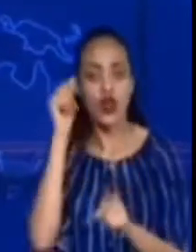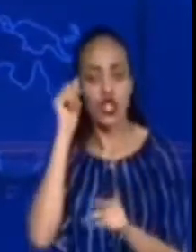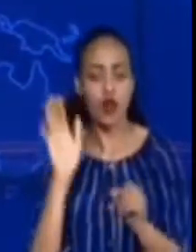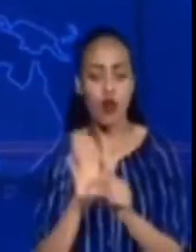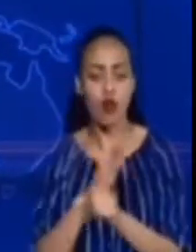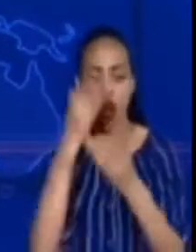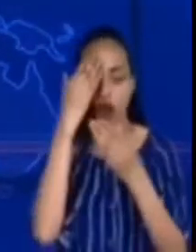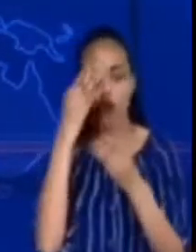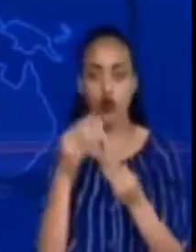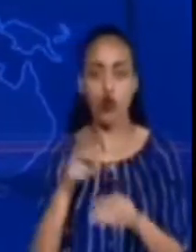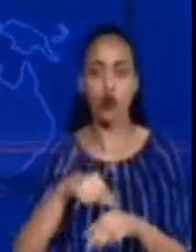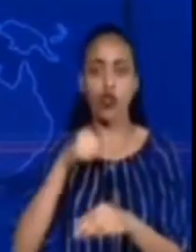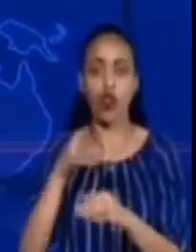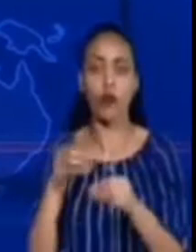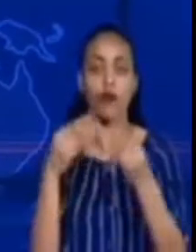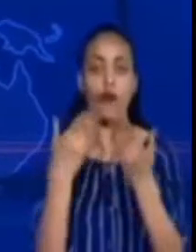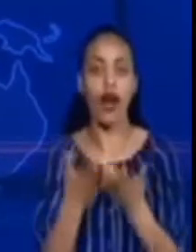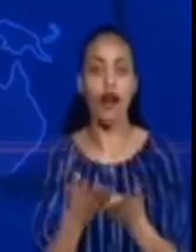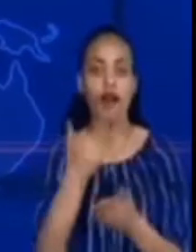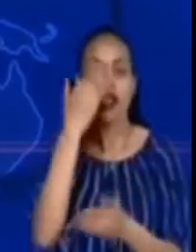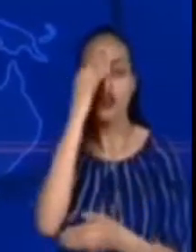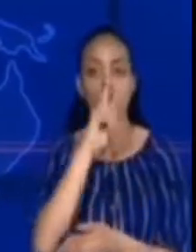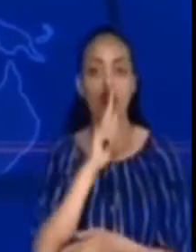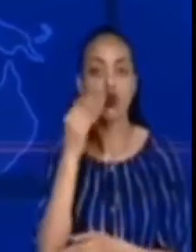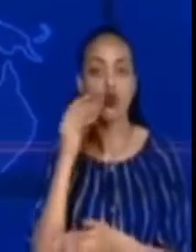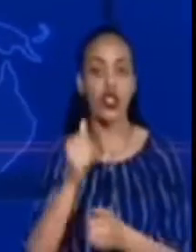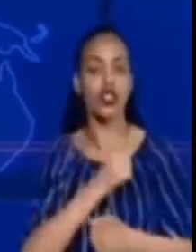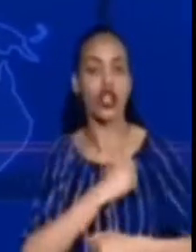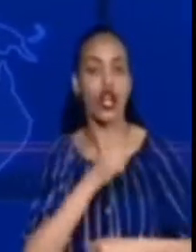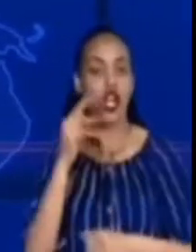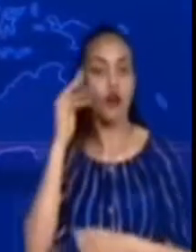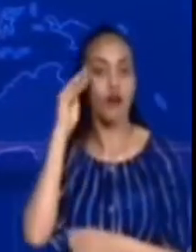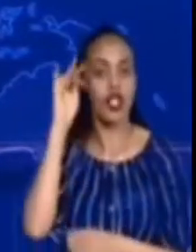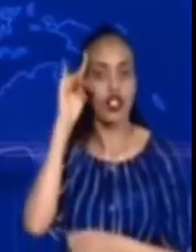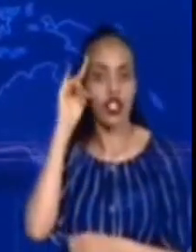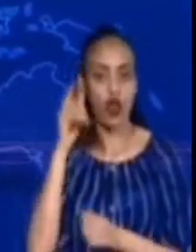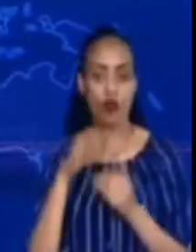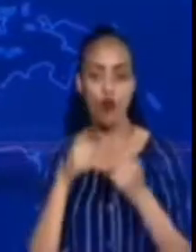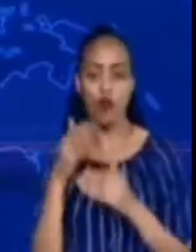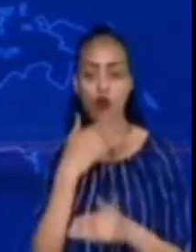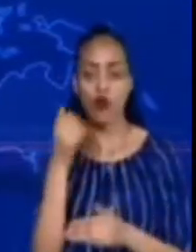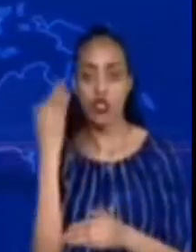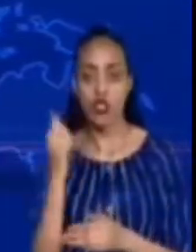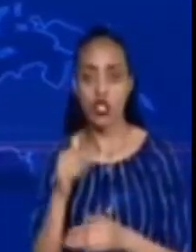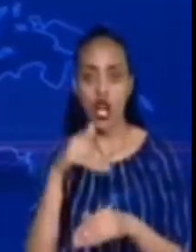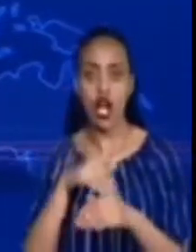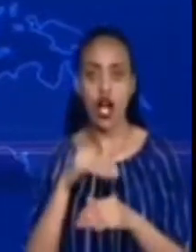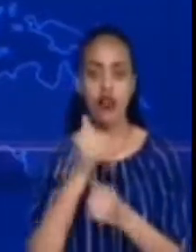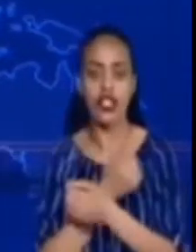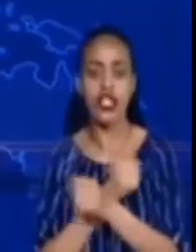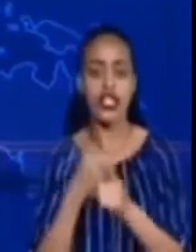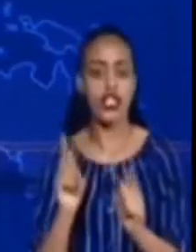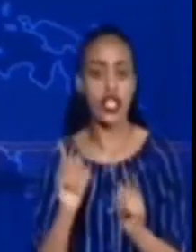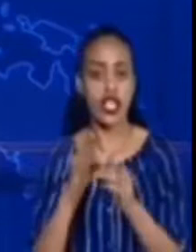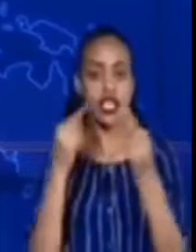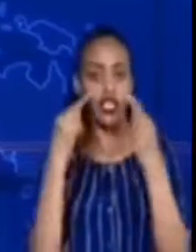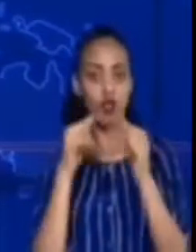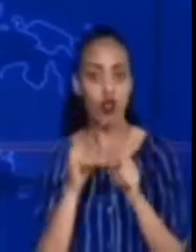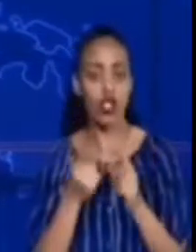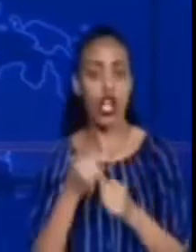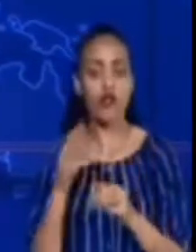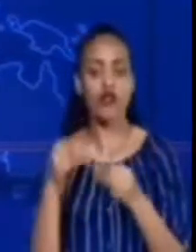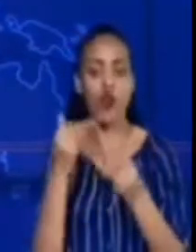ከጆዋር አህመድ በፊት ከማንም በፊት የኢትዮጵያን መንግስት ማፍረስ ይጀምር ነው እኛ ድምጻችን